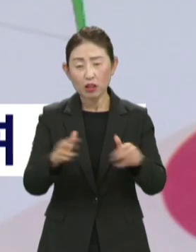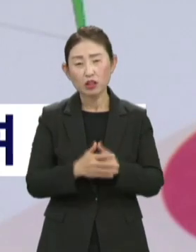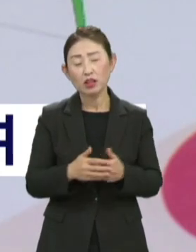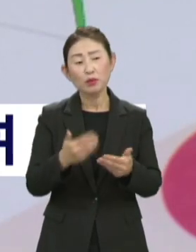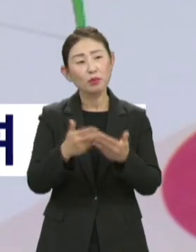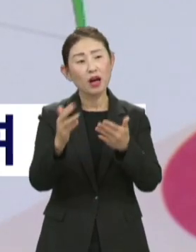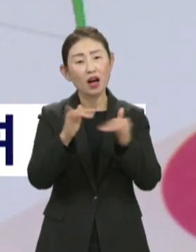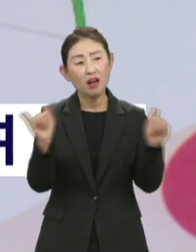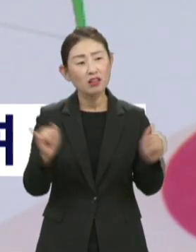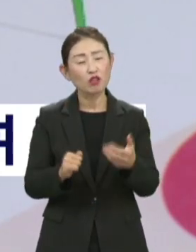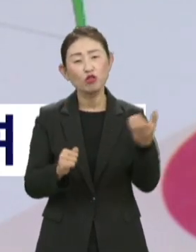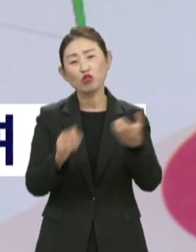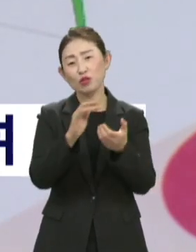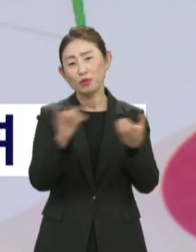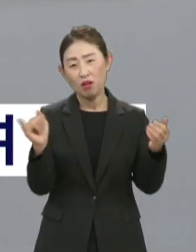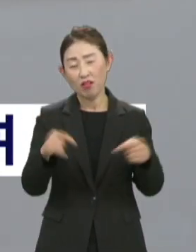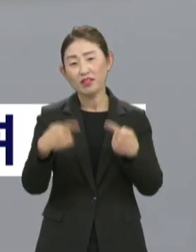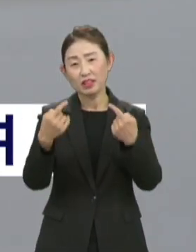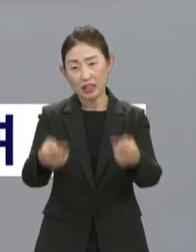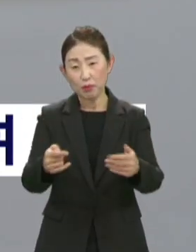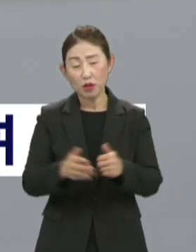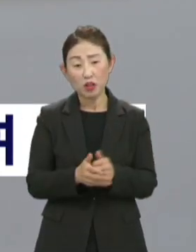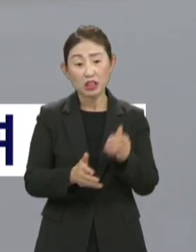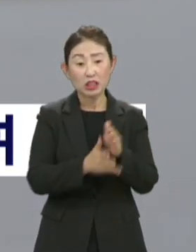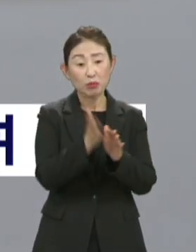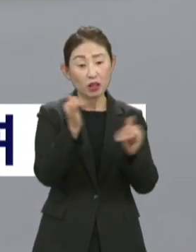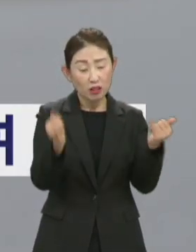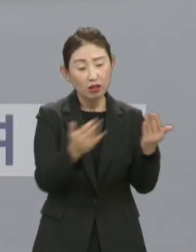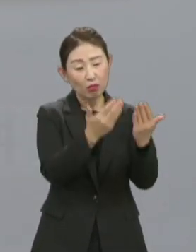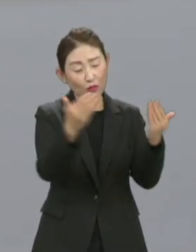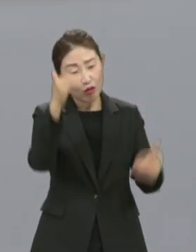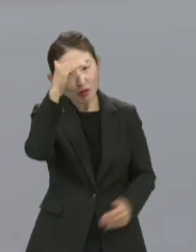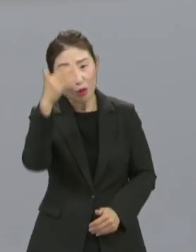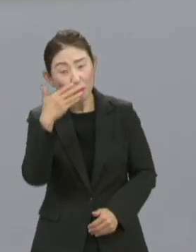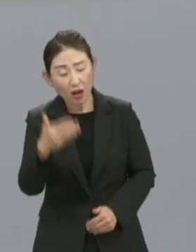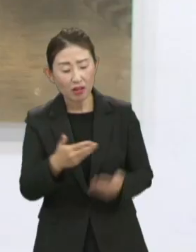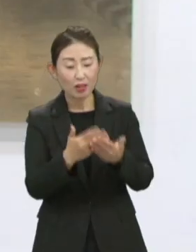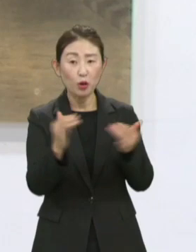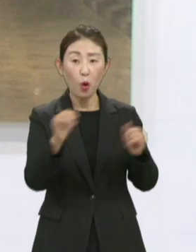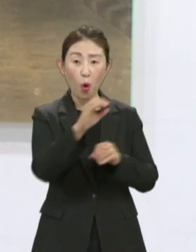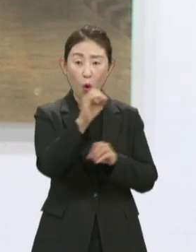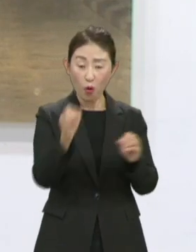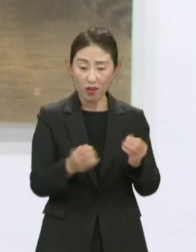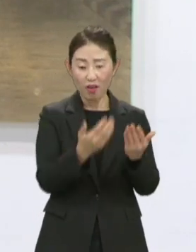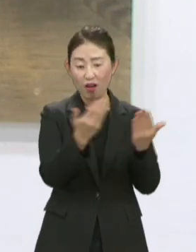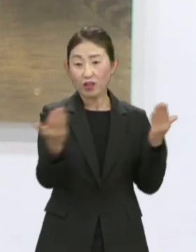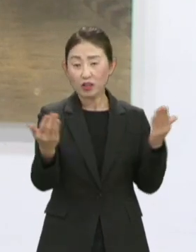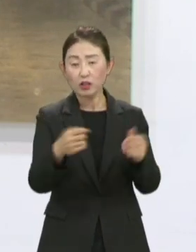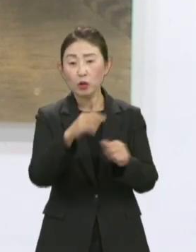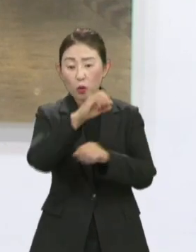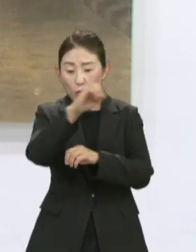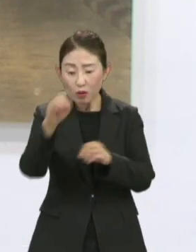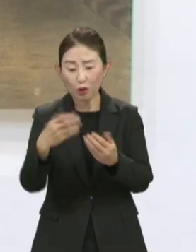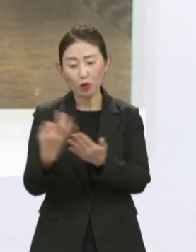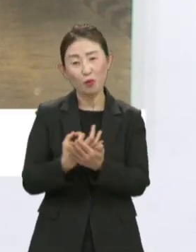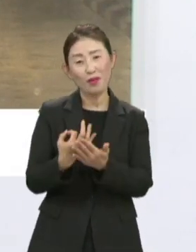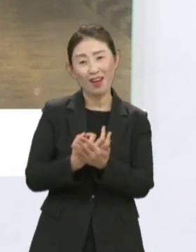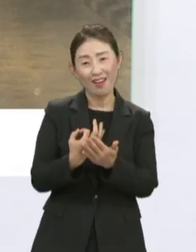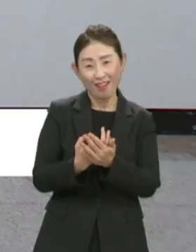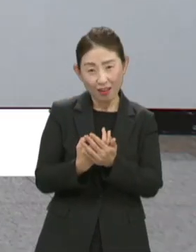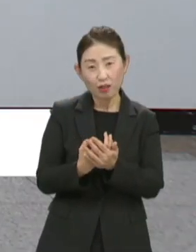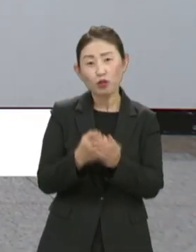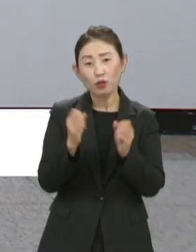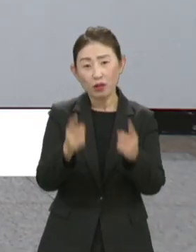90여 명의 청년 작가들이 참여해 시민들에겐 문화 기회를, 작가들에겐 작품 전시와 판매 기회를 함께 제공하고